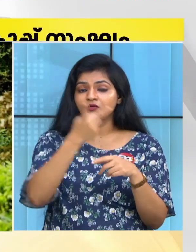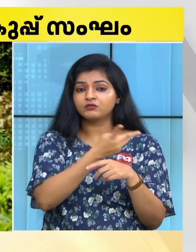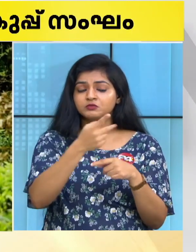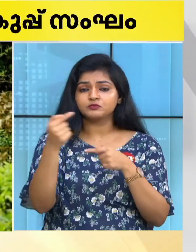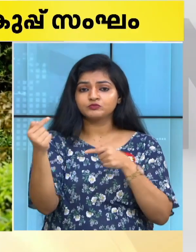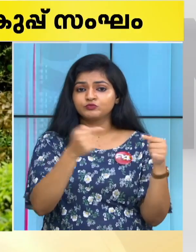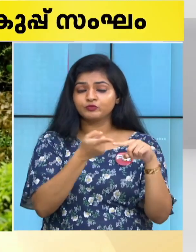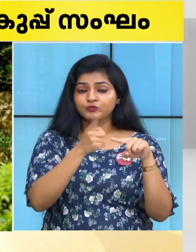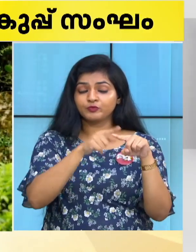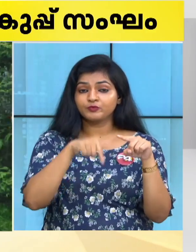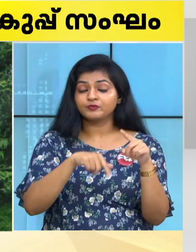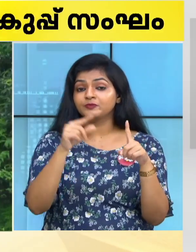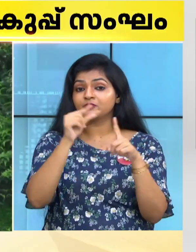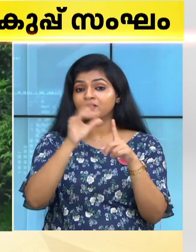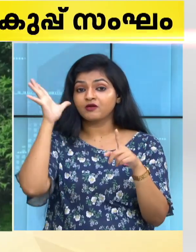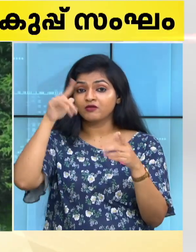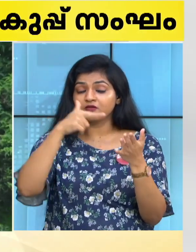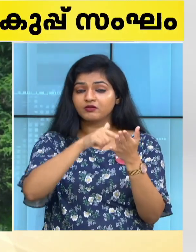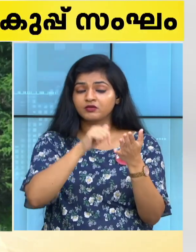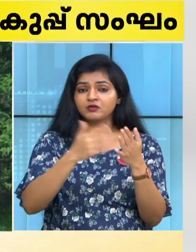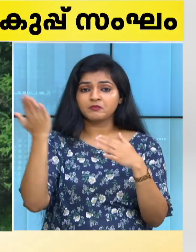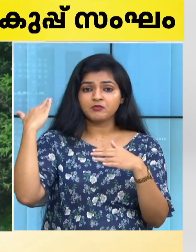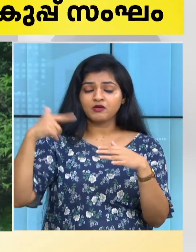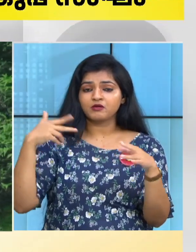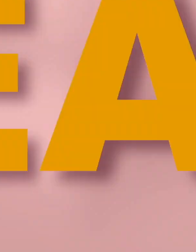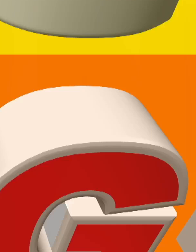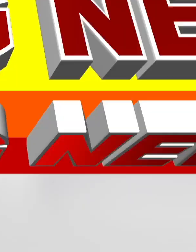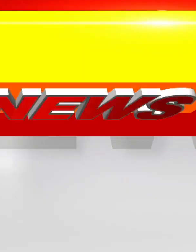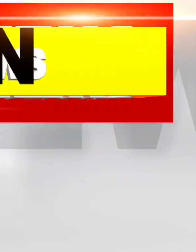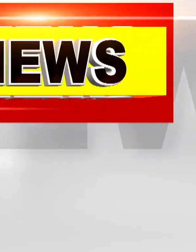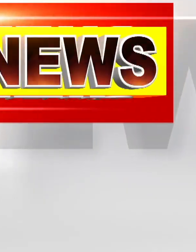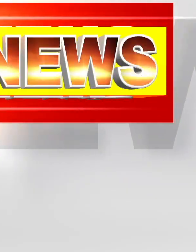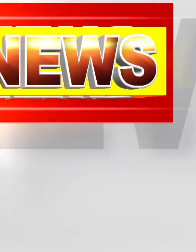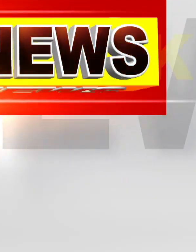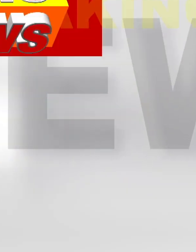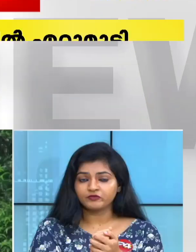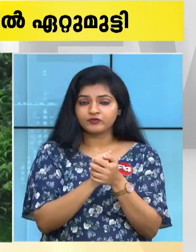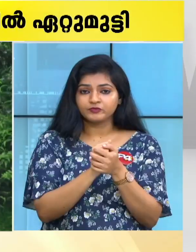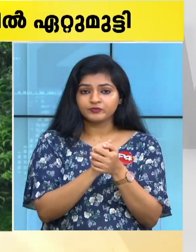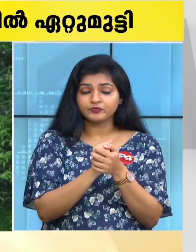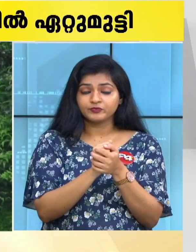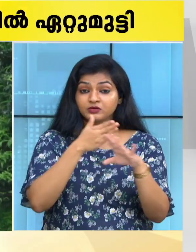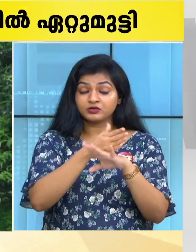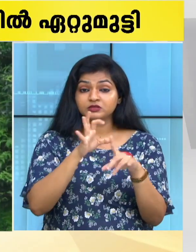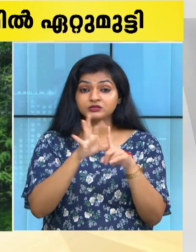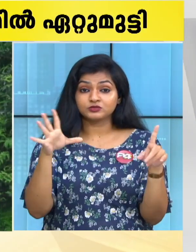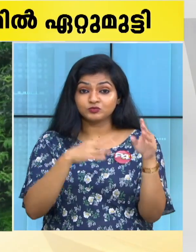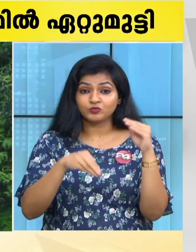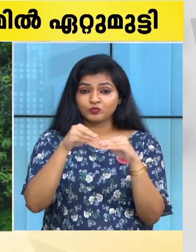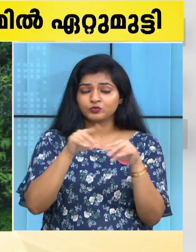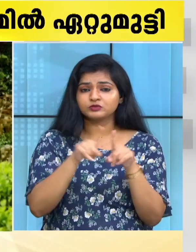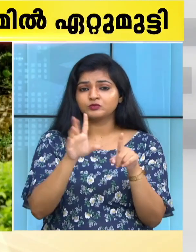പടയപ്പയുടെ മുതുകിൽ പരിക്കേറ്റിട്ടുണ്ട് എന്നുള്ളതാണ് മനസ്സിലാക്കാൻ കഴിയുന്നത്. പരിക്കത്ര വലിയ പരിക്കല്ല എന്നുള്ളതും വനംവകുപ്പ്